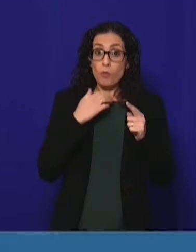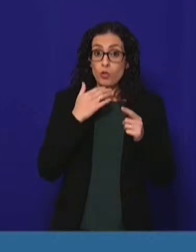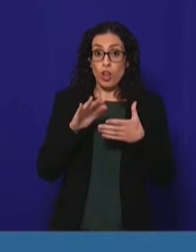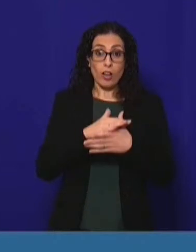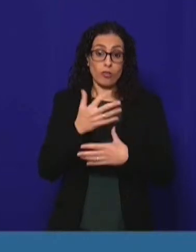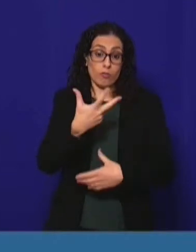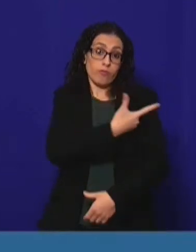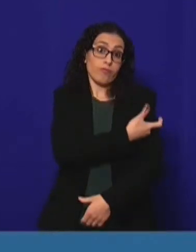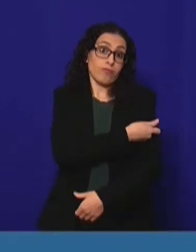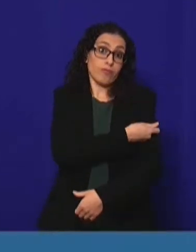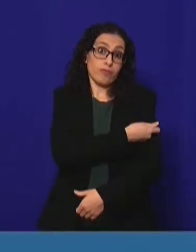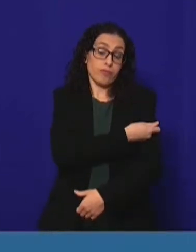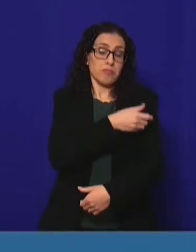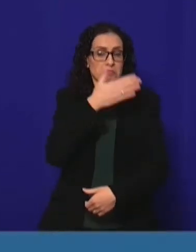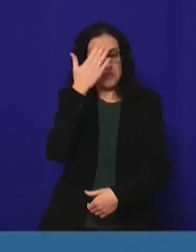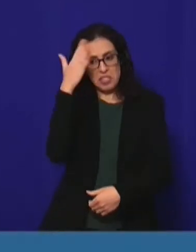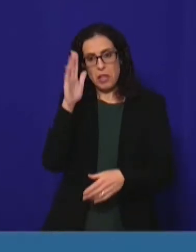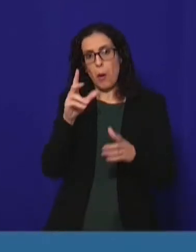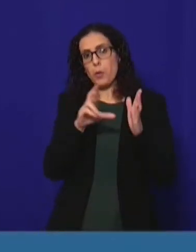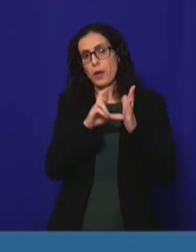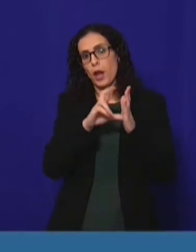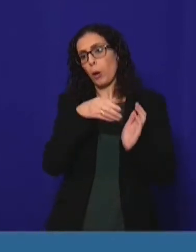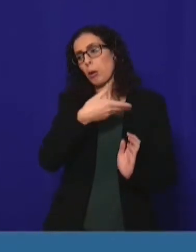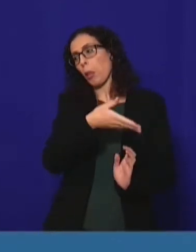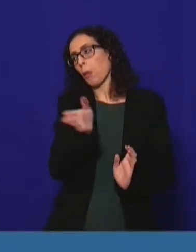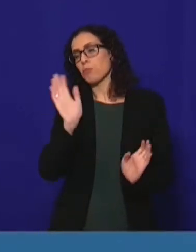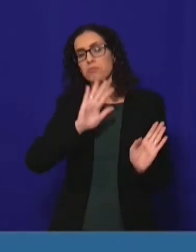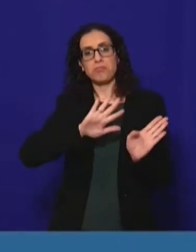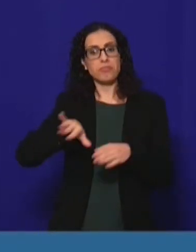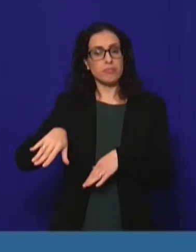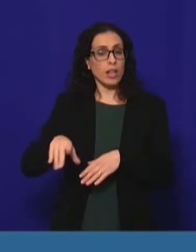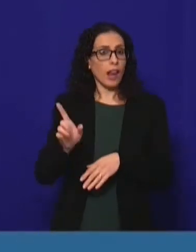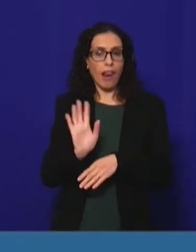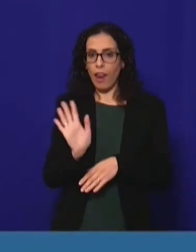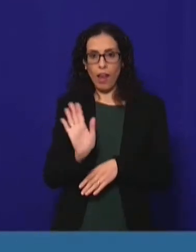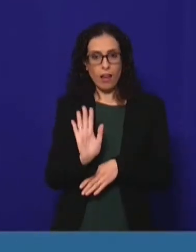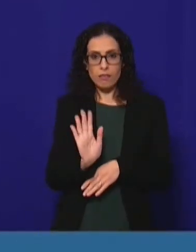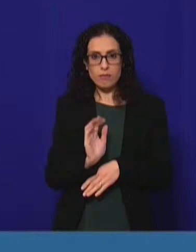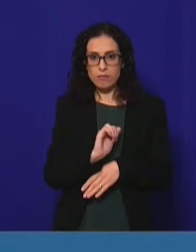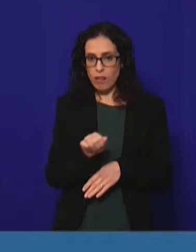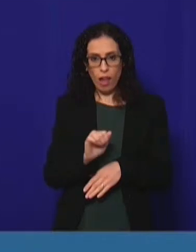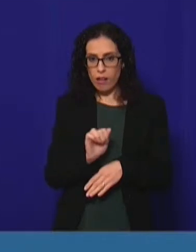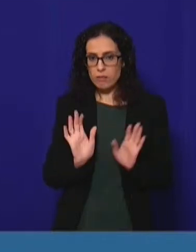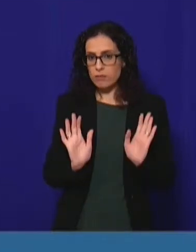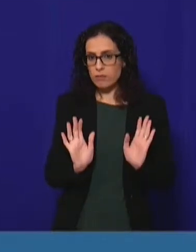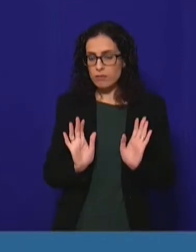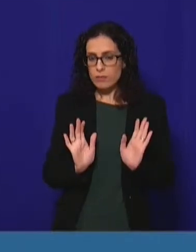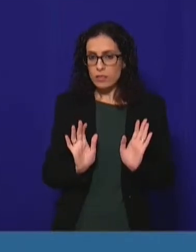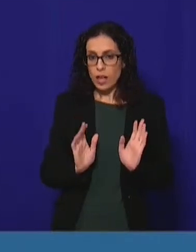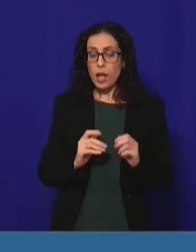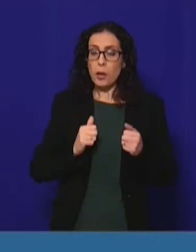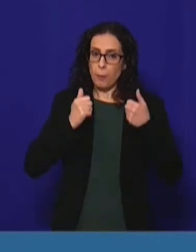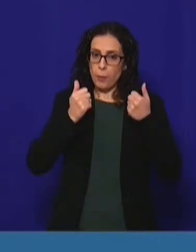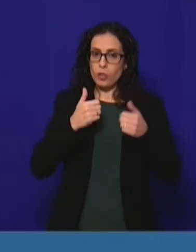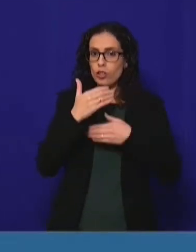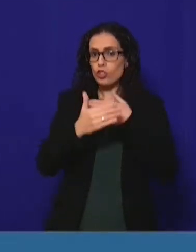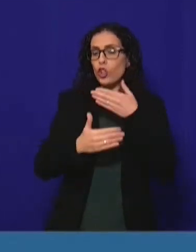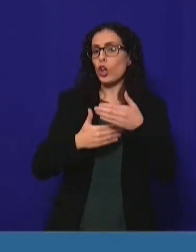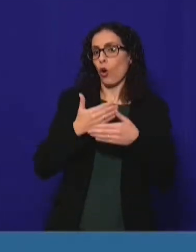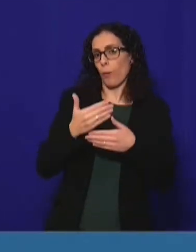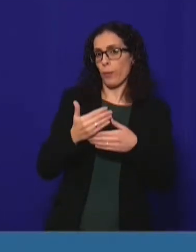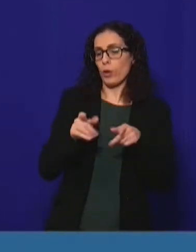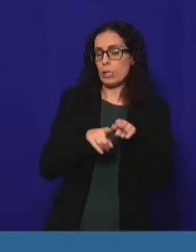niksbu. Li aħna nibqgħu għaddejjin bil-mezzi ta' prevenzjoni u nibqgħu għaddejjin bil-mezzi ta' mitigazzjoni li għandna. Għaliex bekk